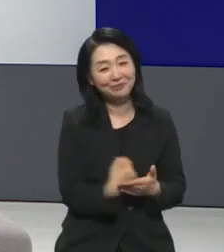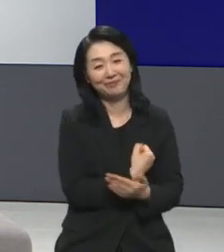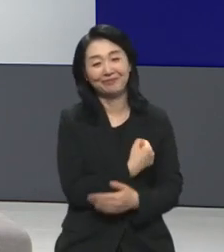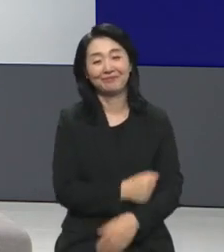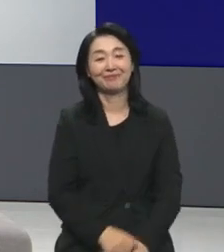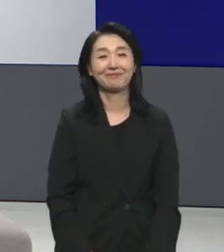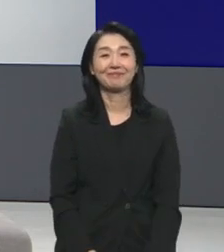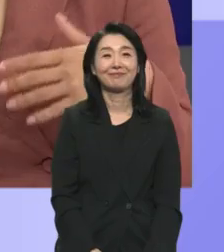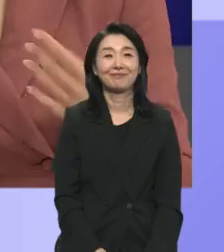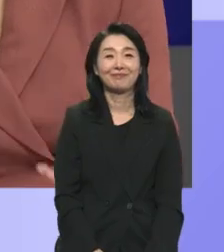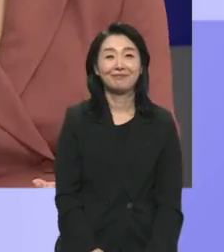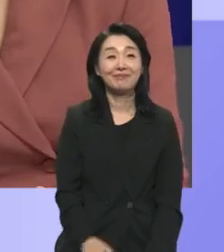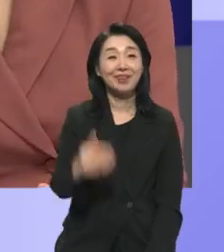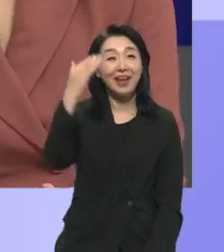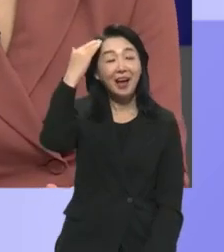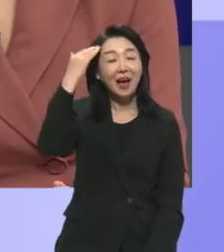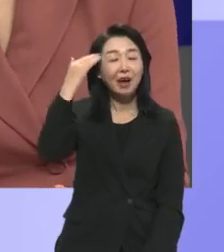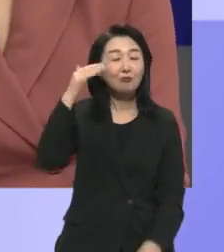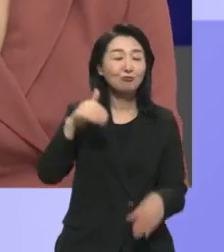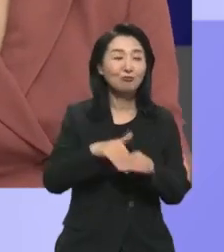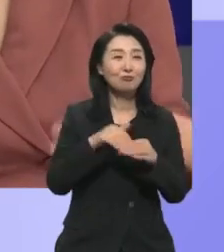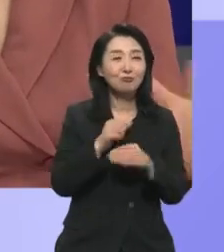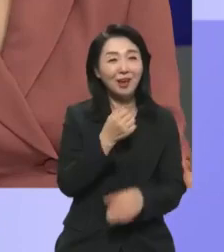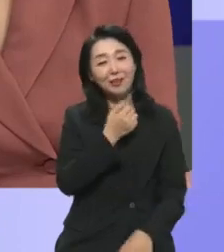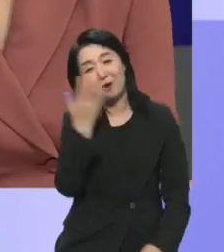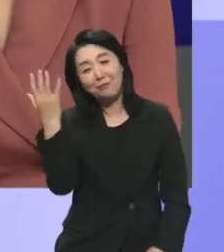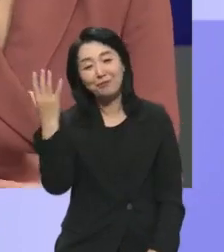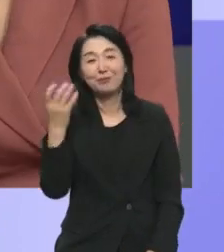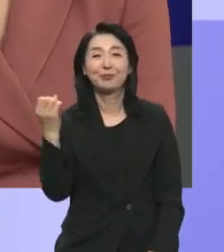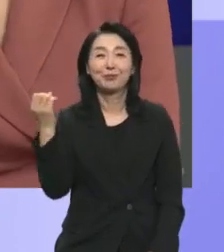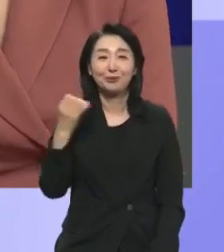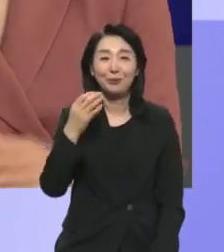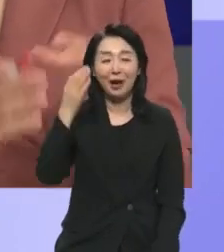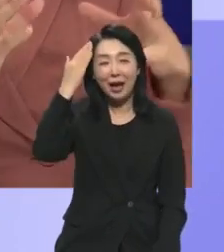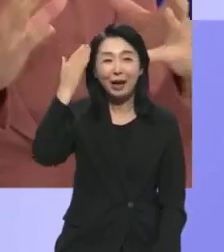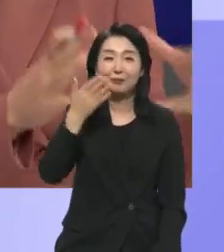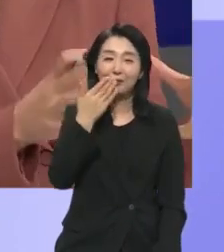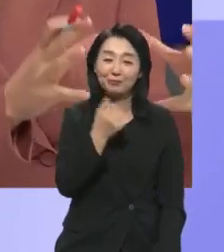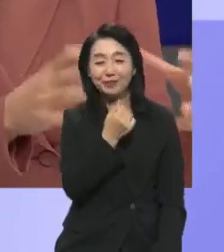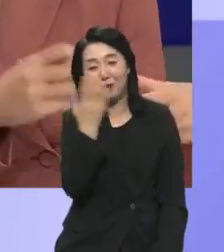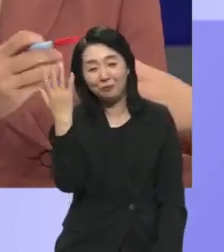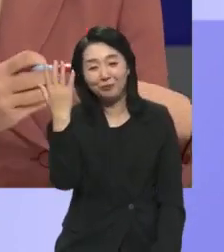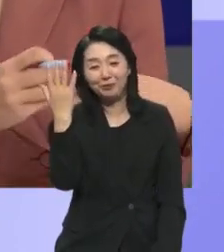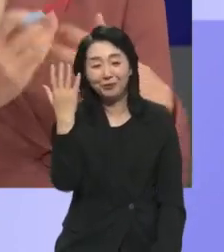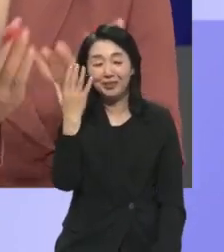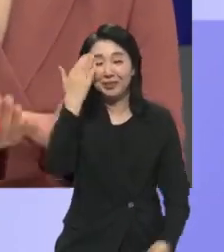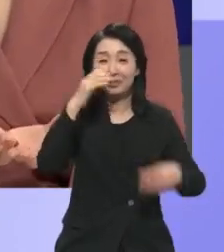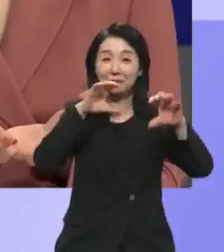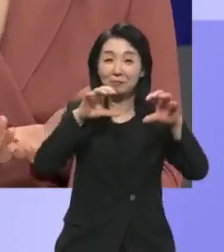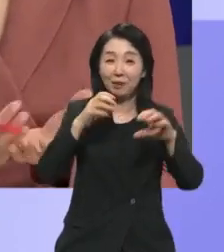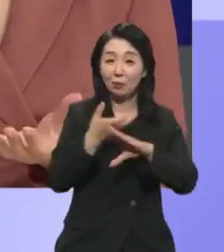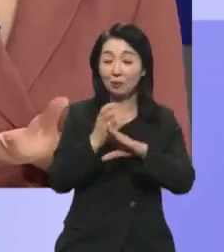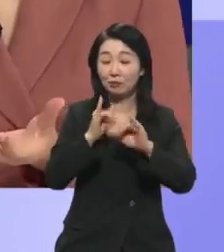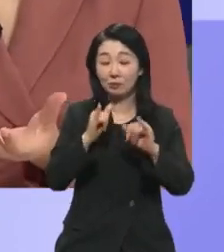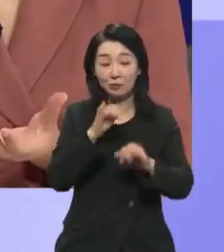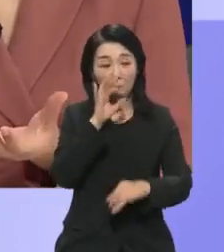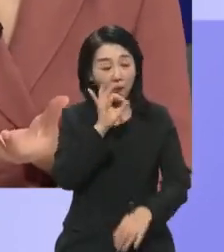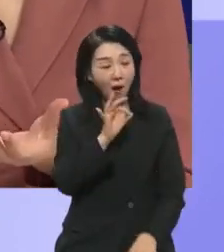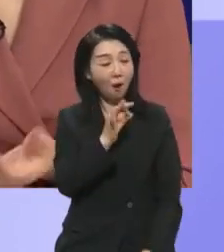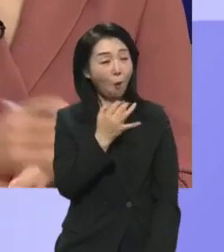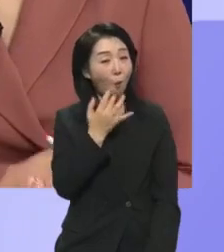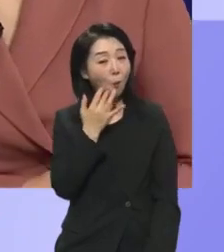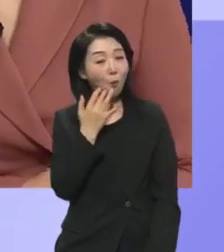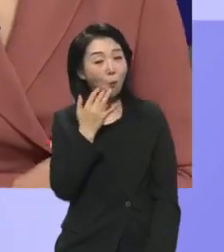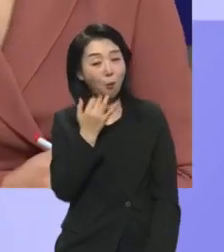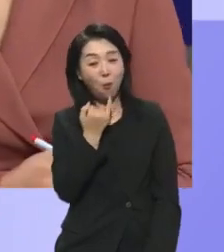아무튼 네. 뭐 요새 K-열풍을 넘어서 뭐 K-푸드까지 왔는데 김밥 자체에 대한 외국인들의 호감도도 높다. 이렇게